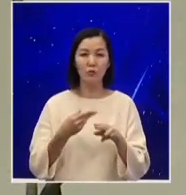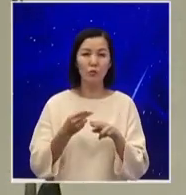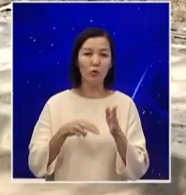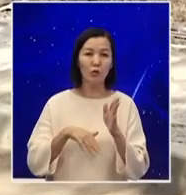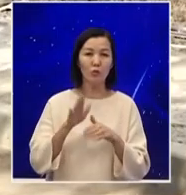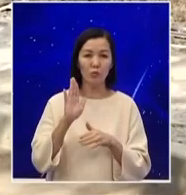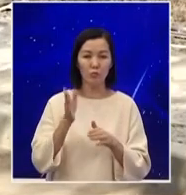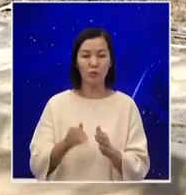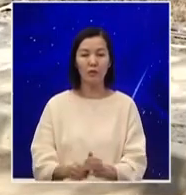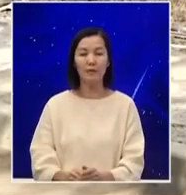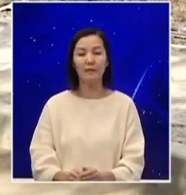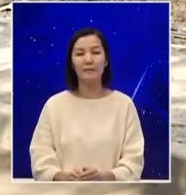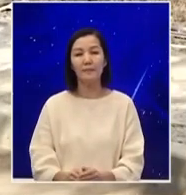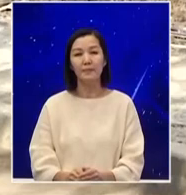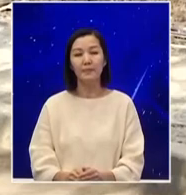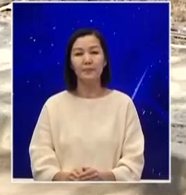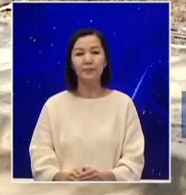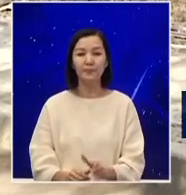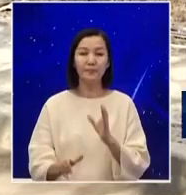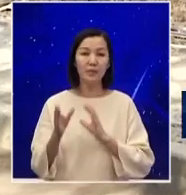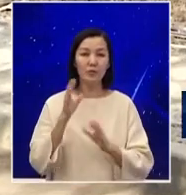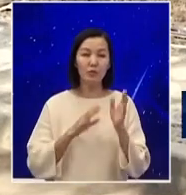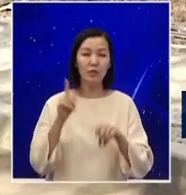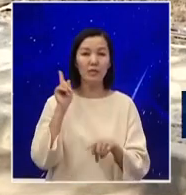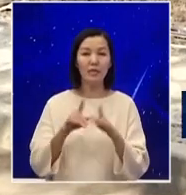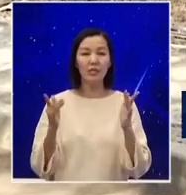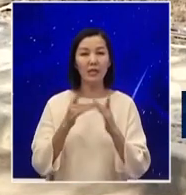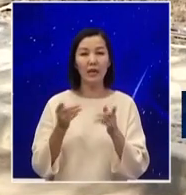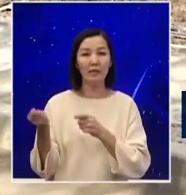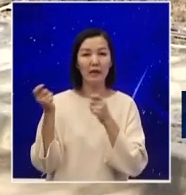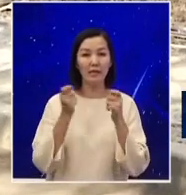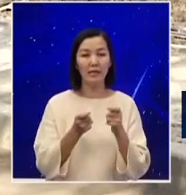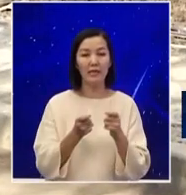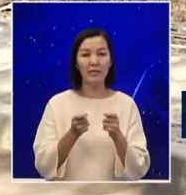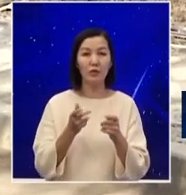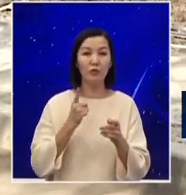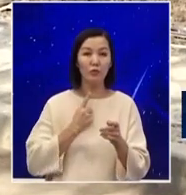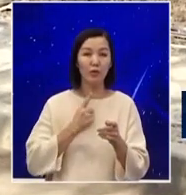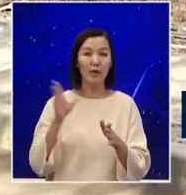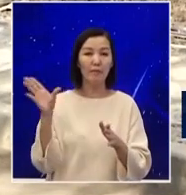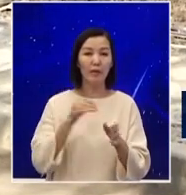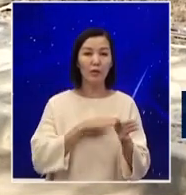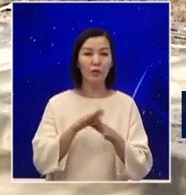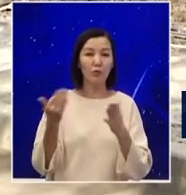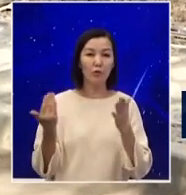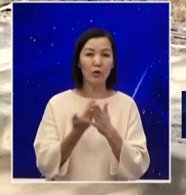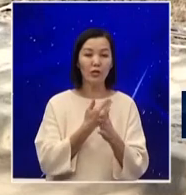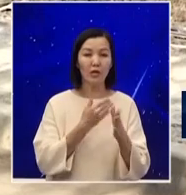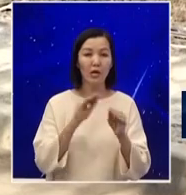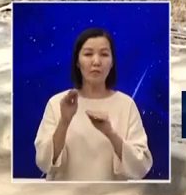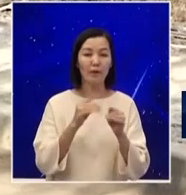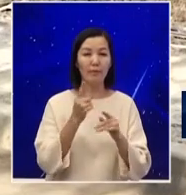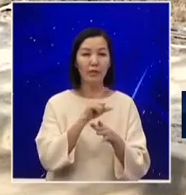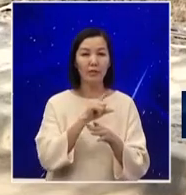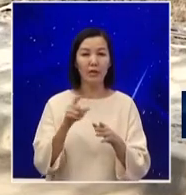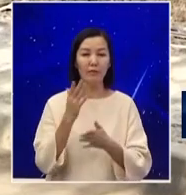болмақ. С нетерпением ждем. Студенттердің тезірек жатақханаға келгендерін күтіп жүрміз. Мұнда бәрі толығымен жаңарды. Қуантарлығы бірінші